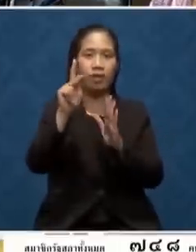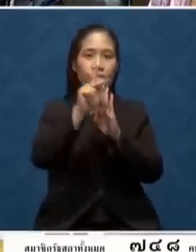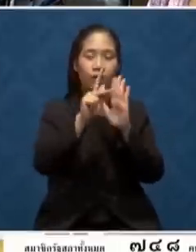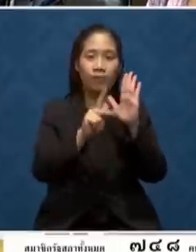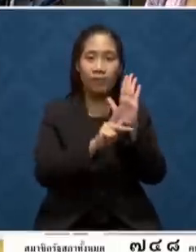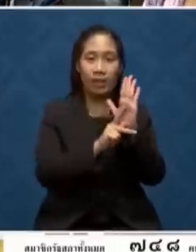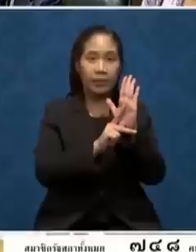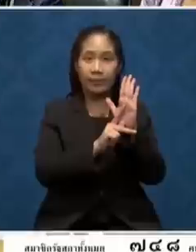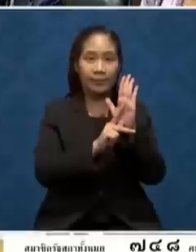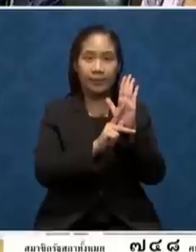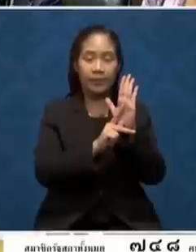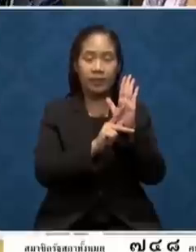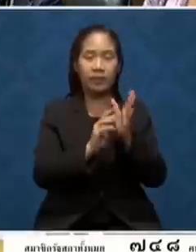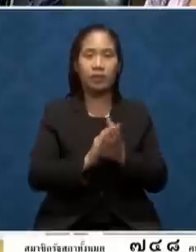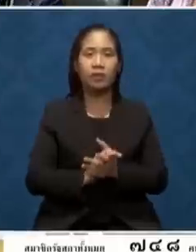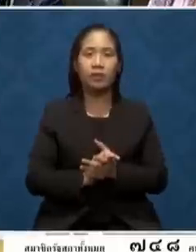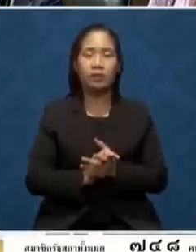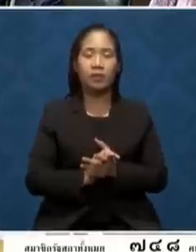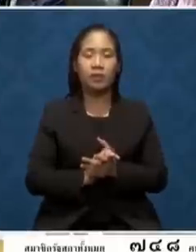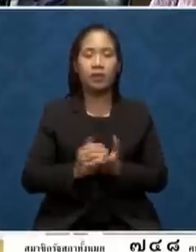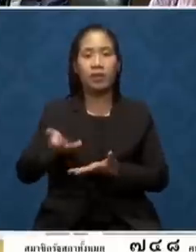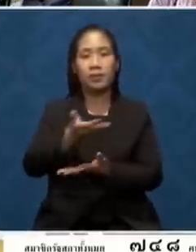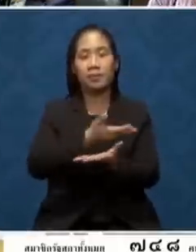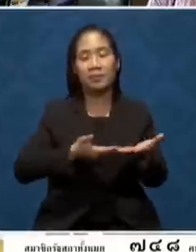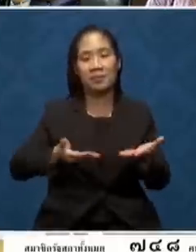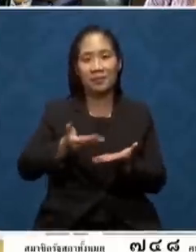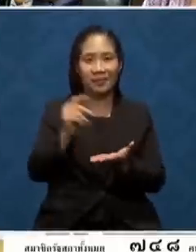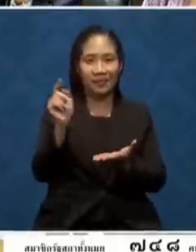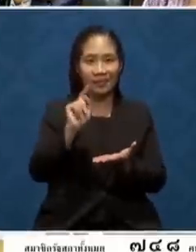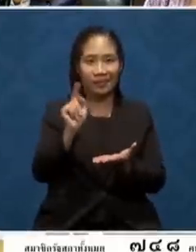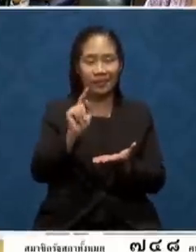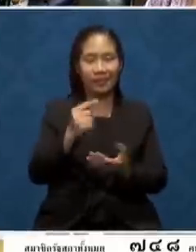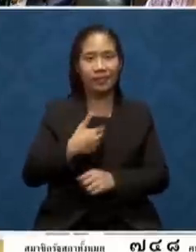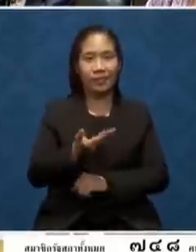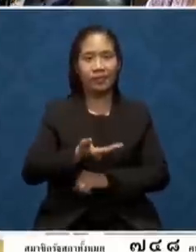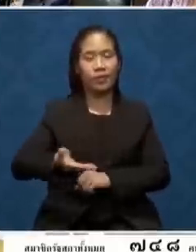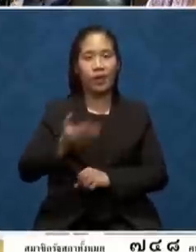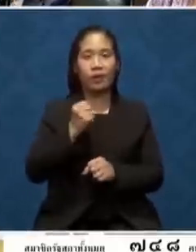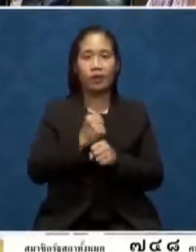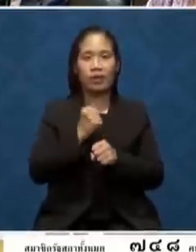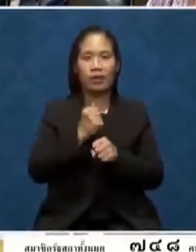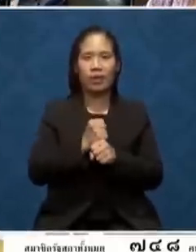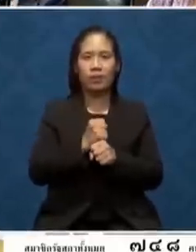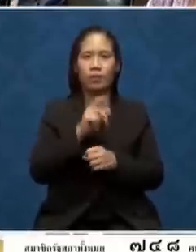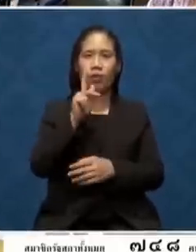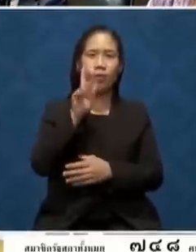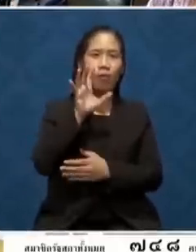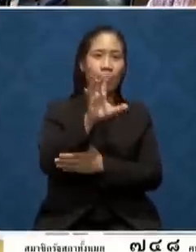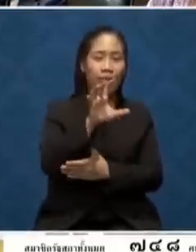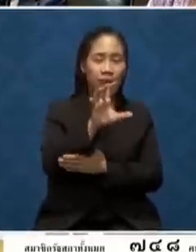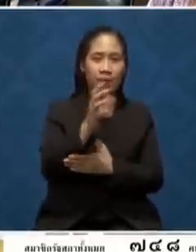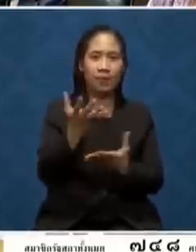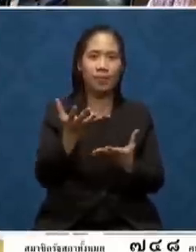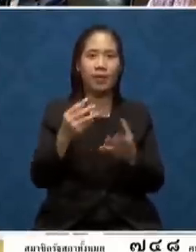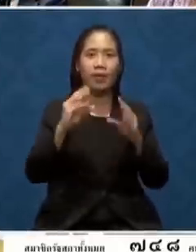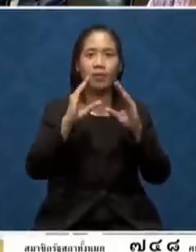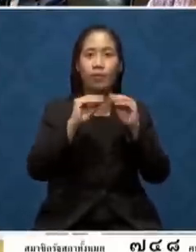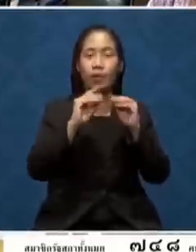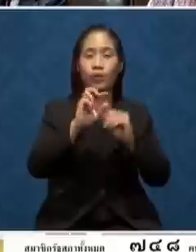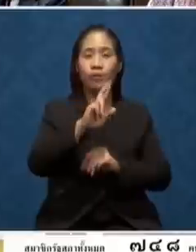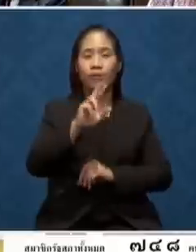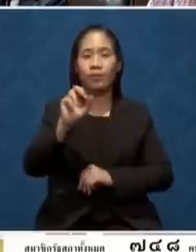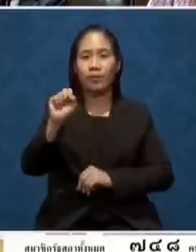หมายไม่ใช่การพิจารณาเพียงว่าเรากำลังทำตามข้อบังคับการประชุม